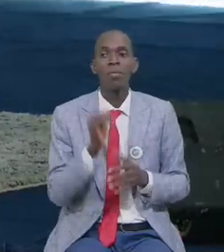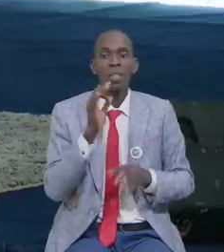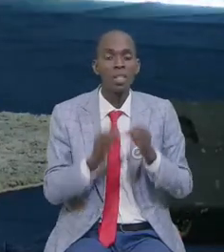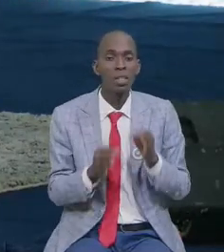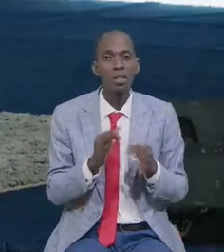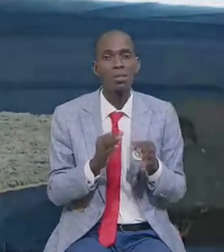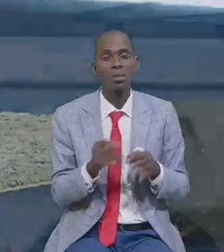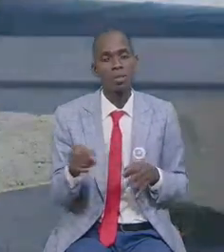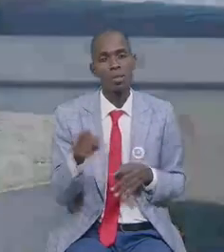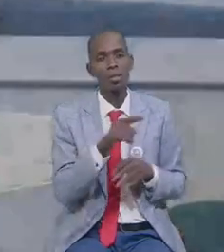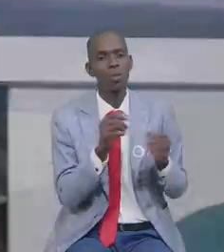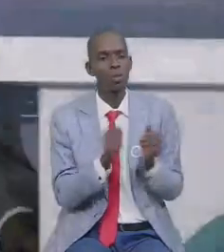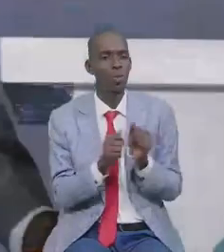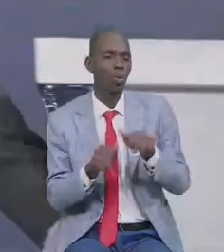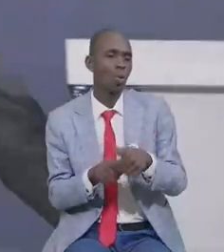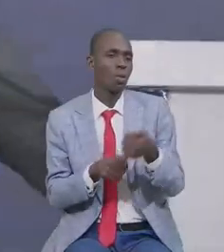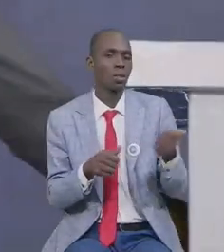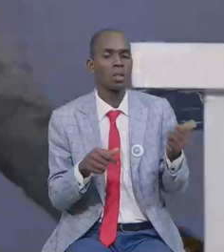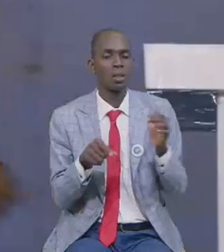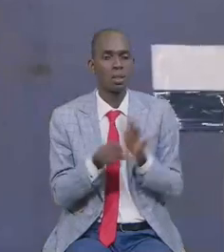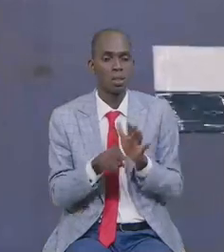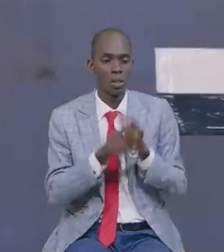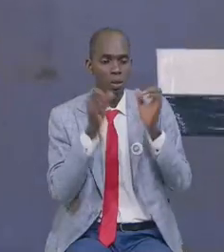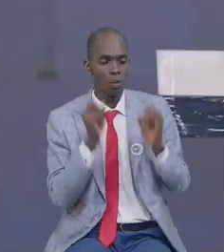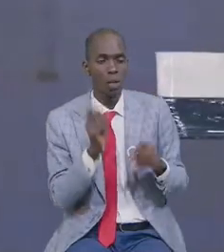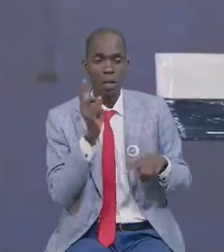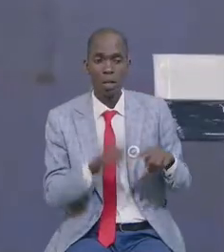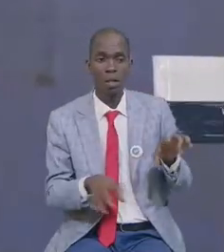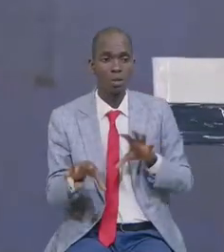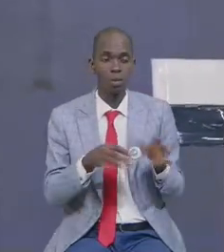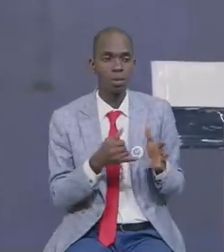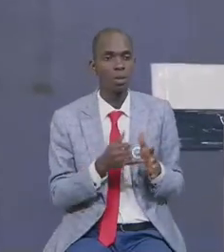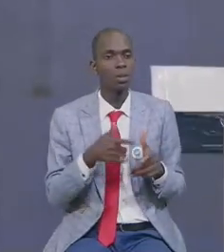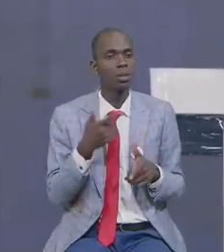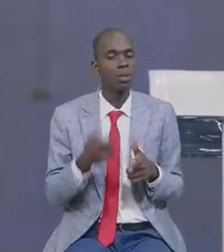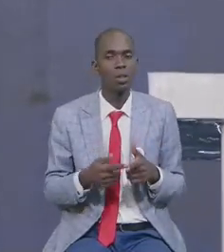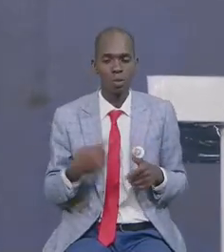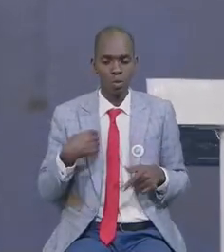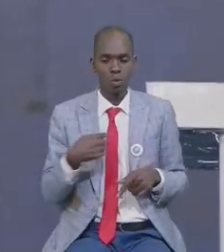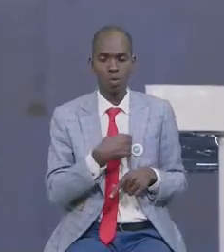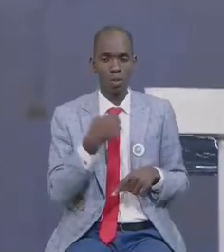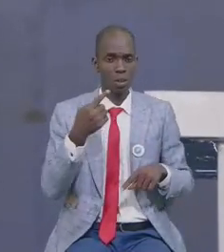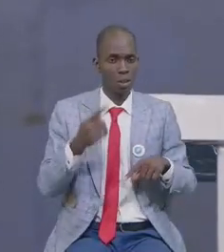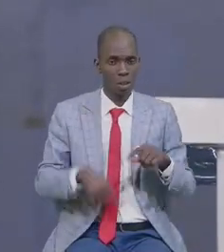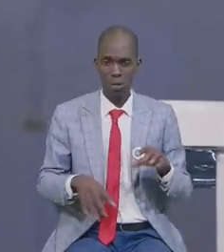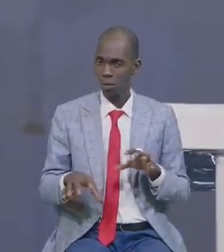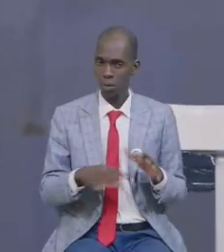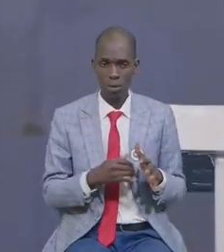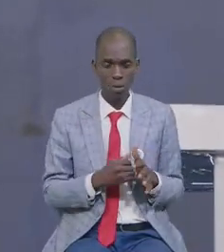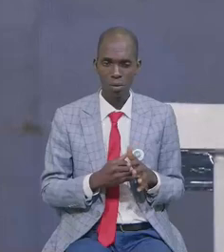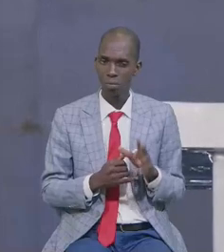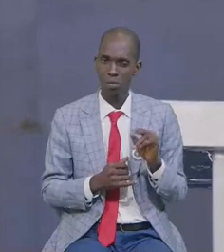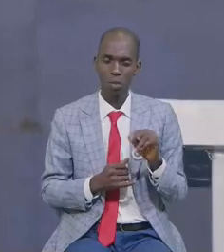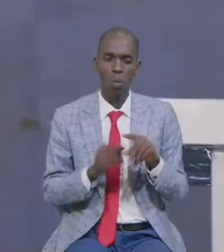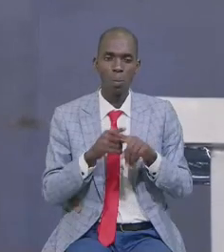Si avec leur puissance alternative, ne peut pas le faire, alors nous ne pouvons pas le faire. Et David a